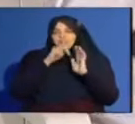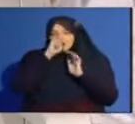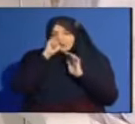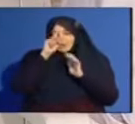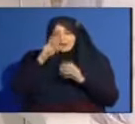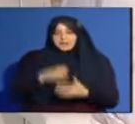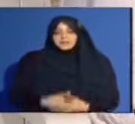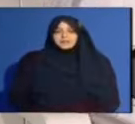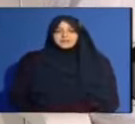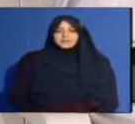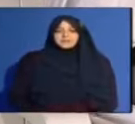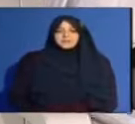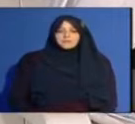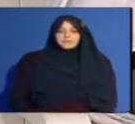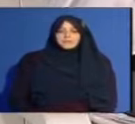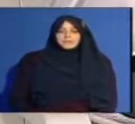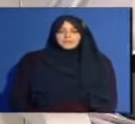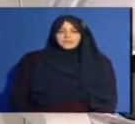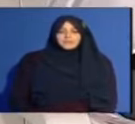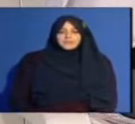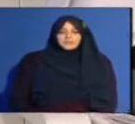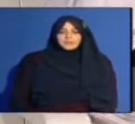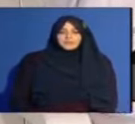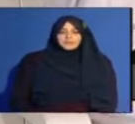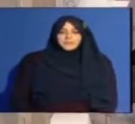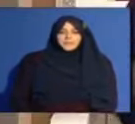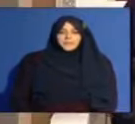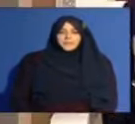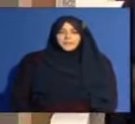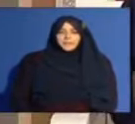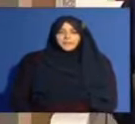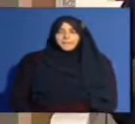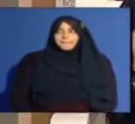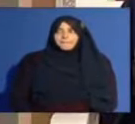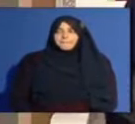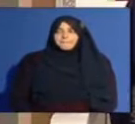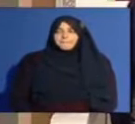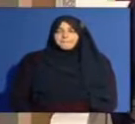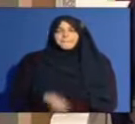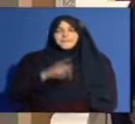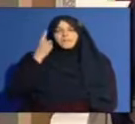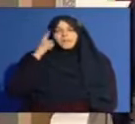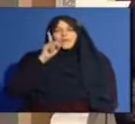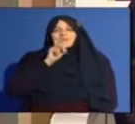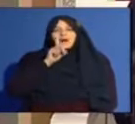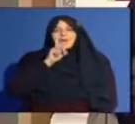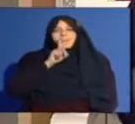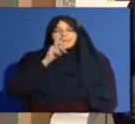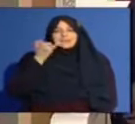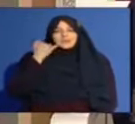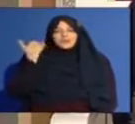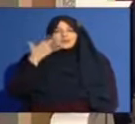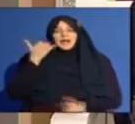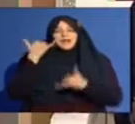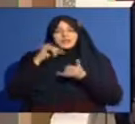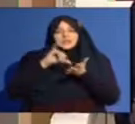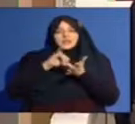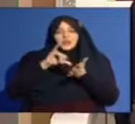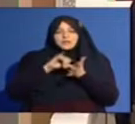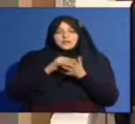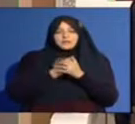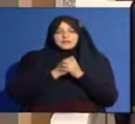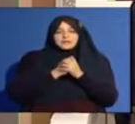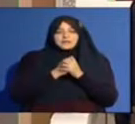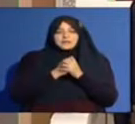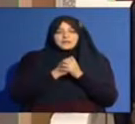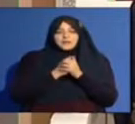دكتور أم أحمد من العاصمة، وإن كان السؤال القضية تختلف عن قضايا الجالية